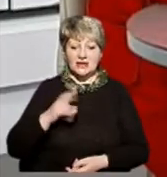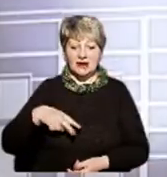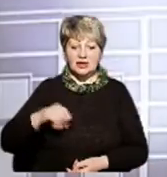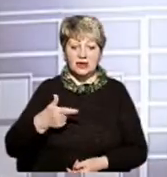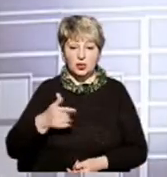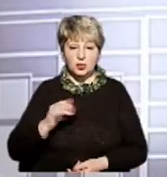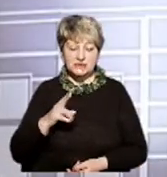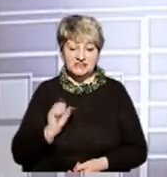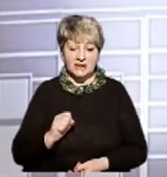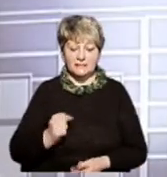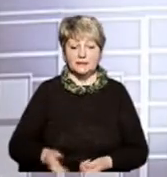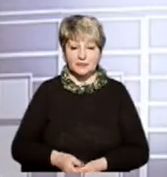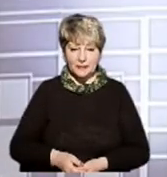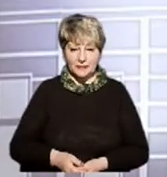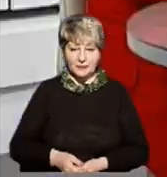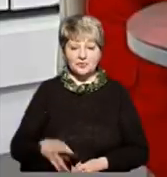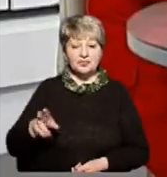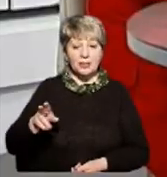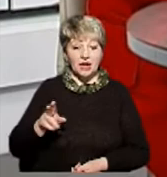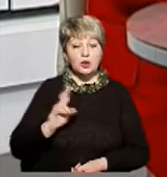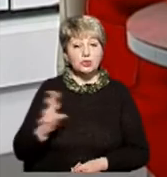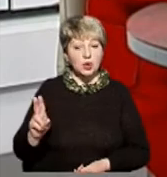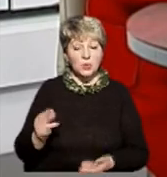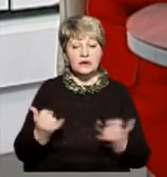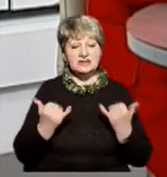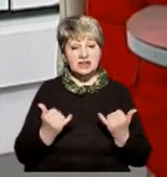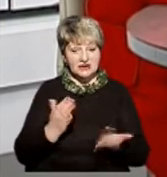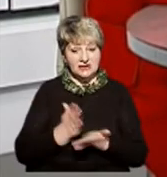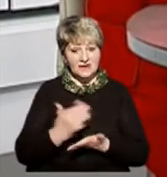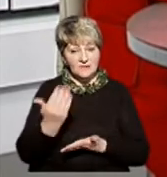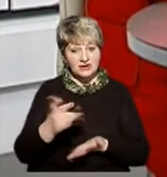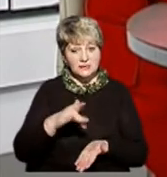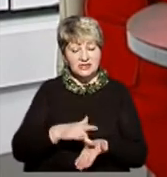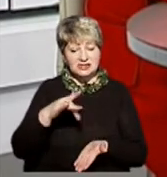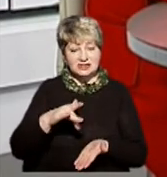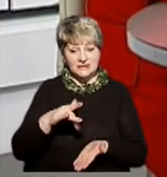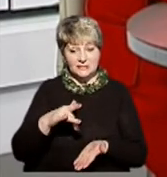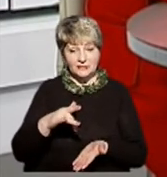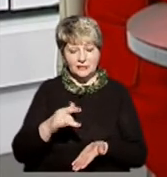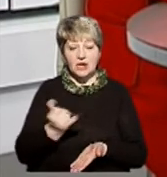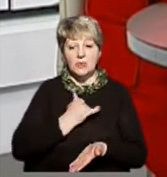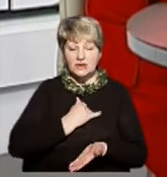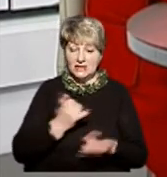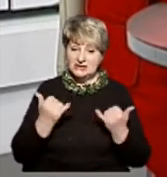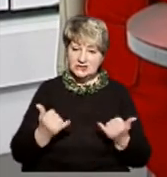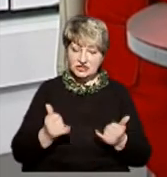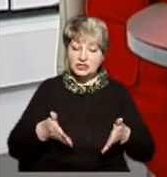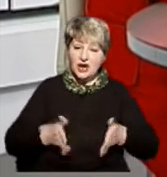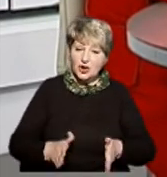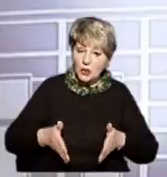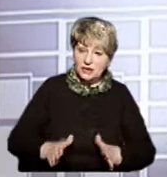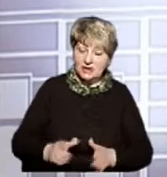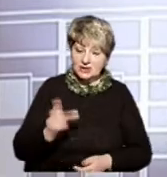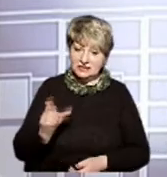вітаю вас в нашій студії. Доброго дня. Хто зараз перебуває у вашому центрі? Зараз перебувають роділі,